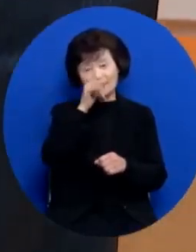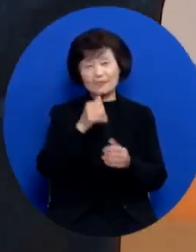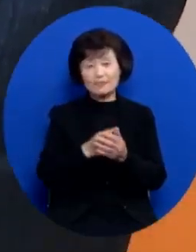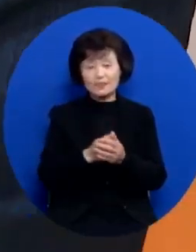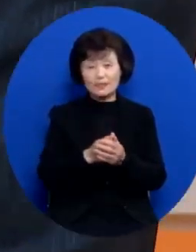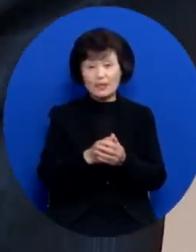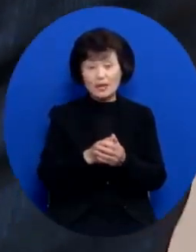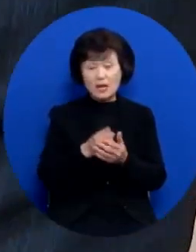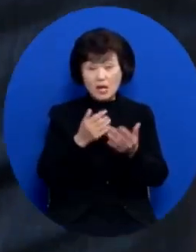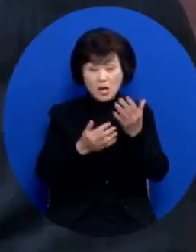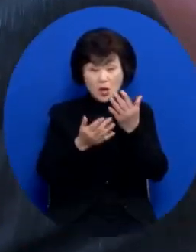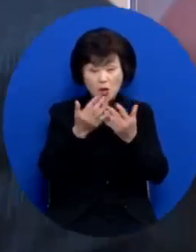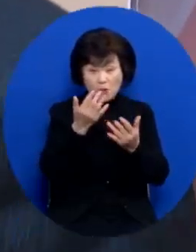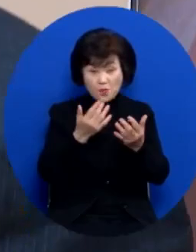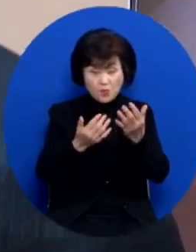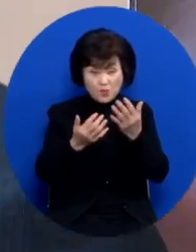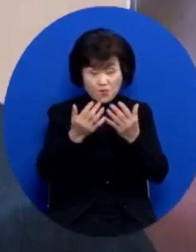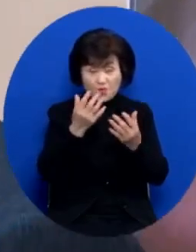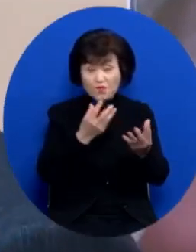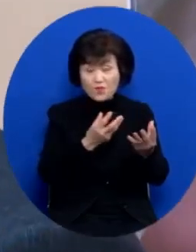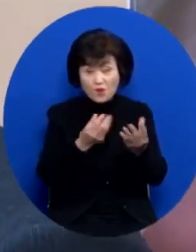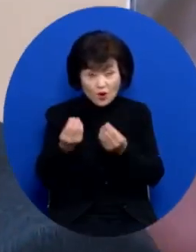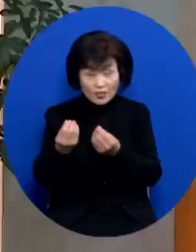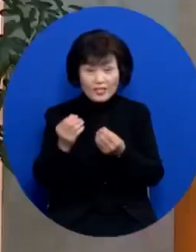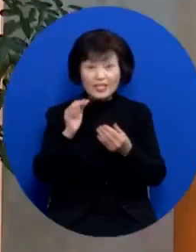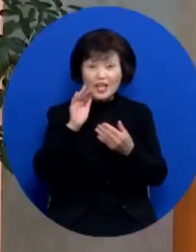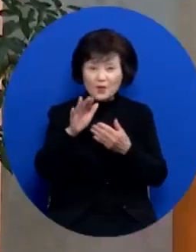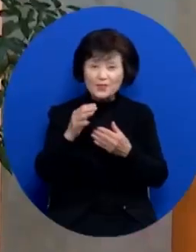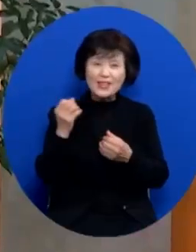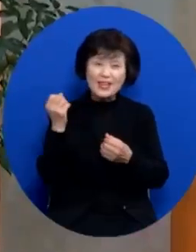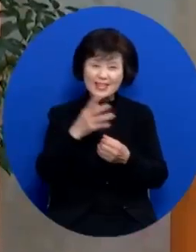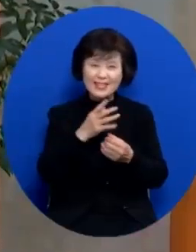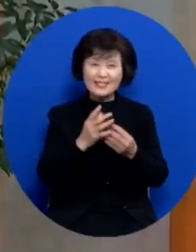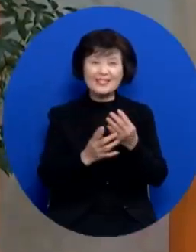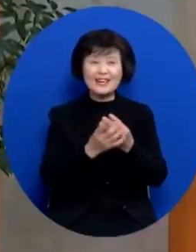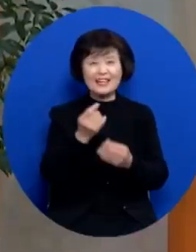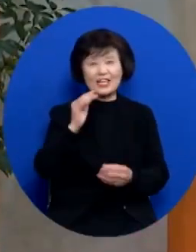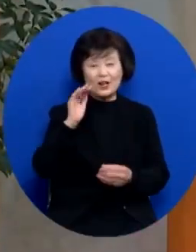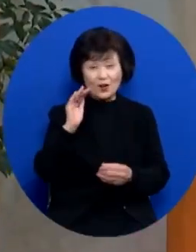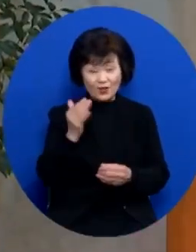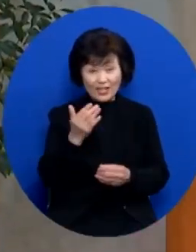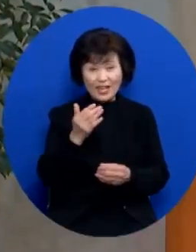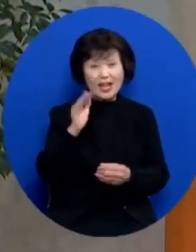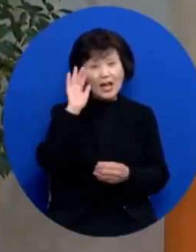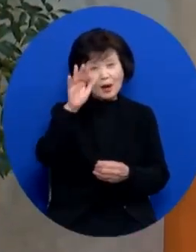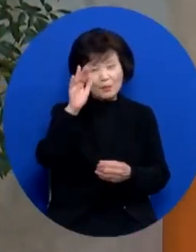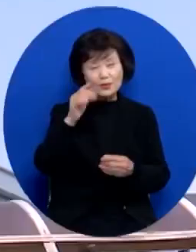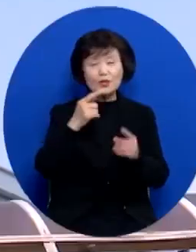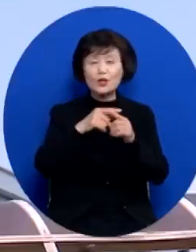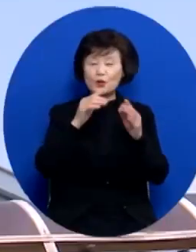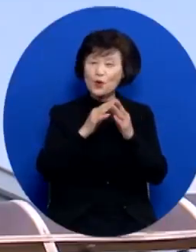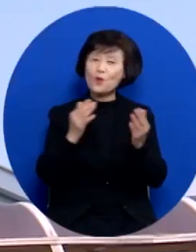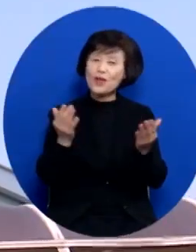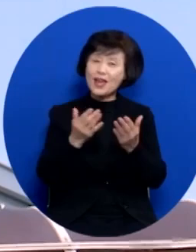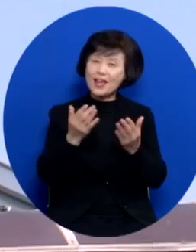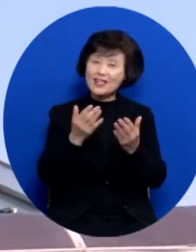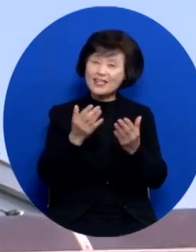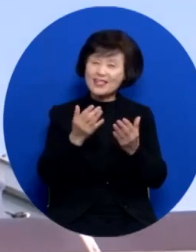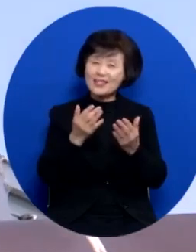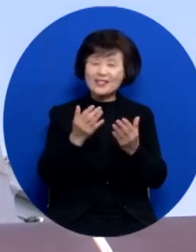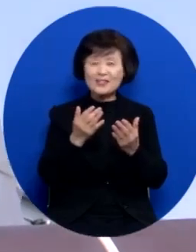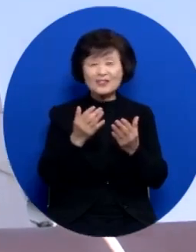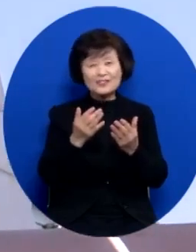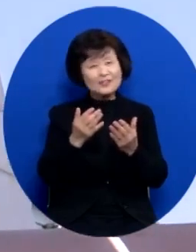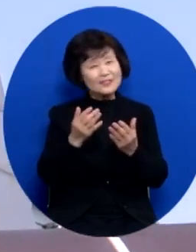화재 위기를 극복하고 하나님의 사랑을 전하는 합상교회. 앞으로의 합상교회 소식에 기추가 주목됩니다. CTS